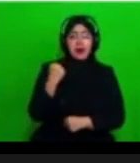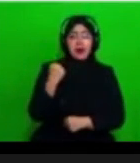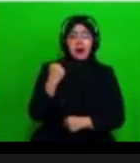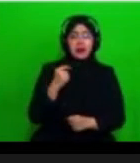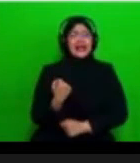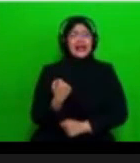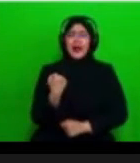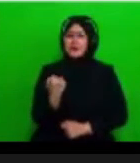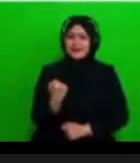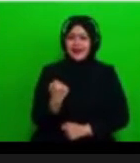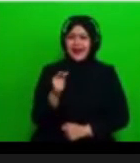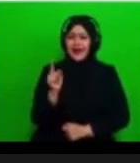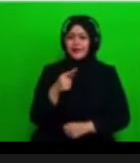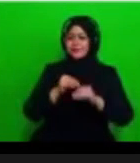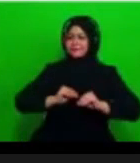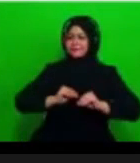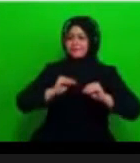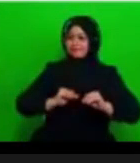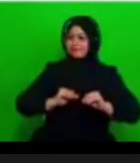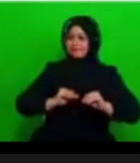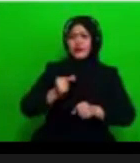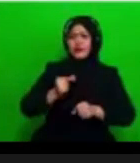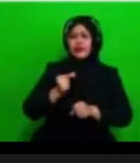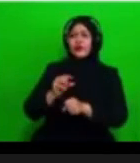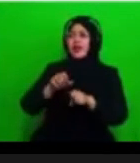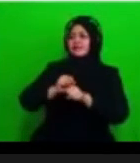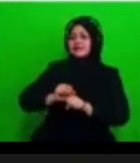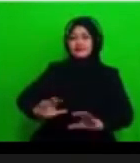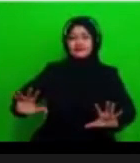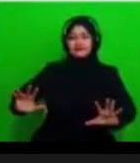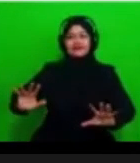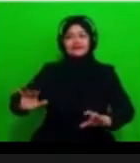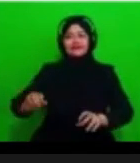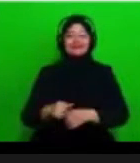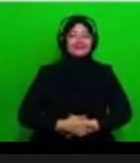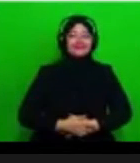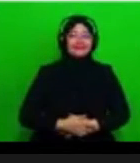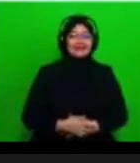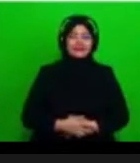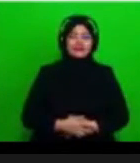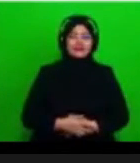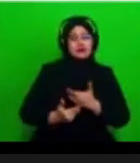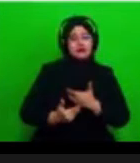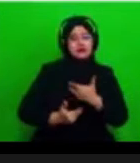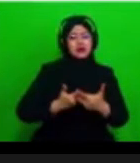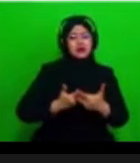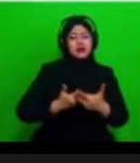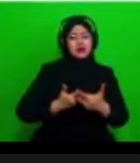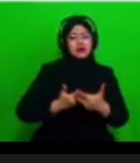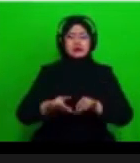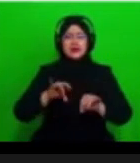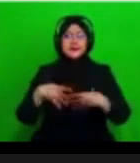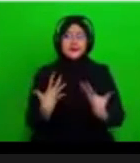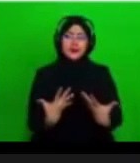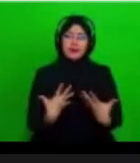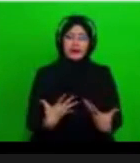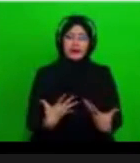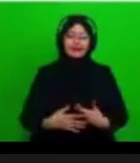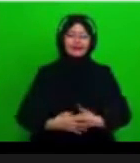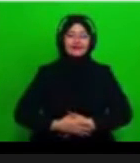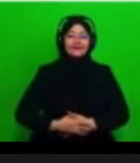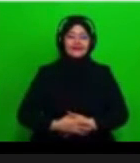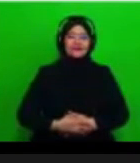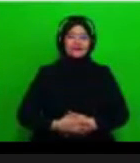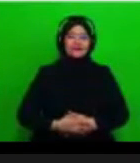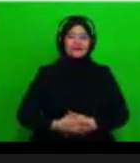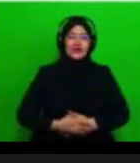sendiri. Dia harus bisa mengajarkan kehebatan ini ke guru-guru lain di daerah masing-masing. Kemudian proses seleksinya, itu tuh